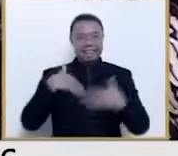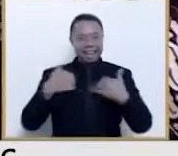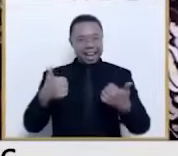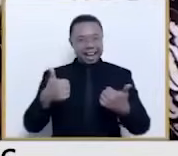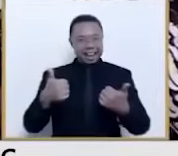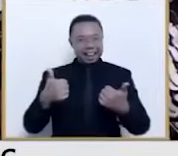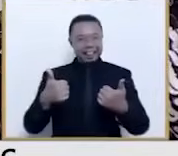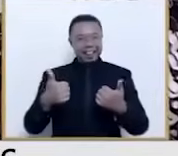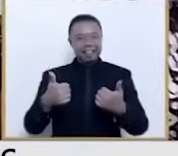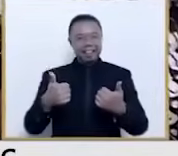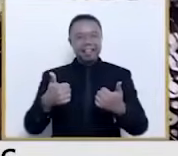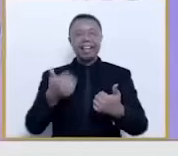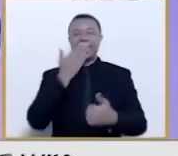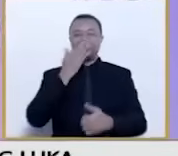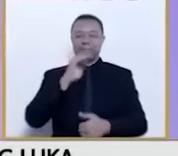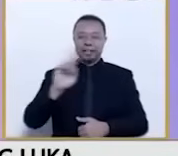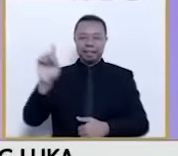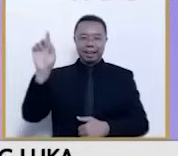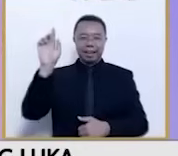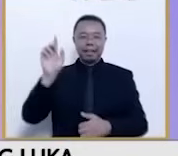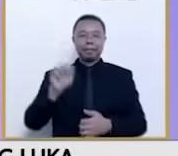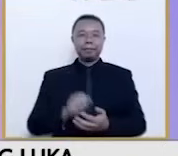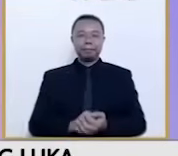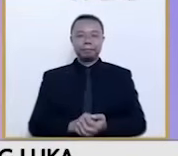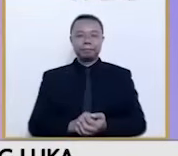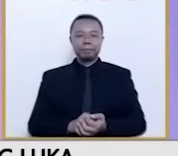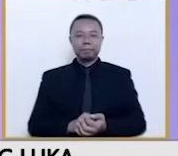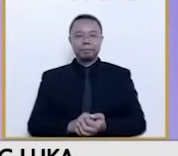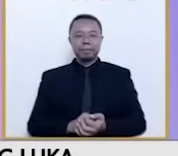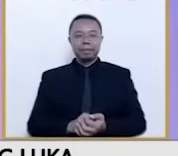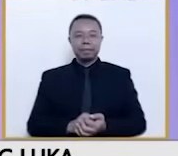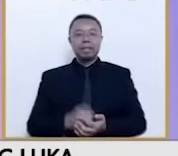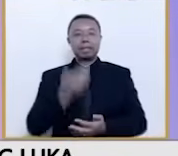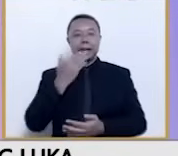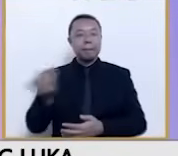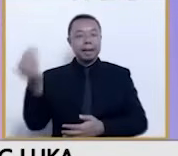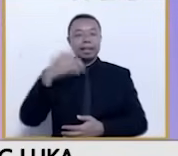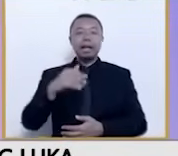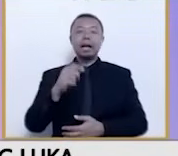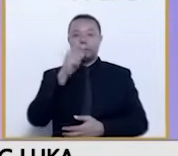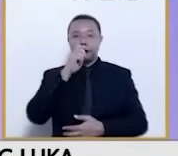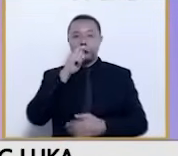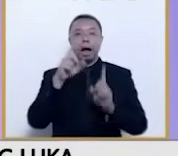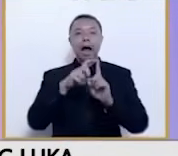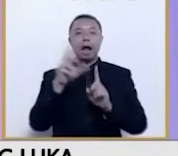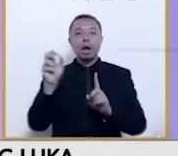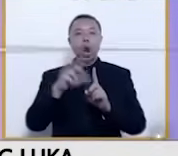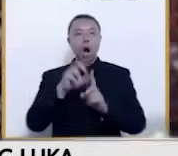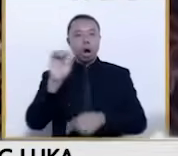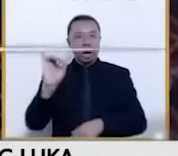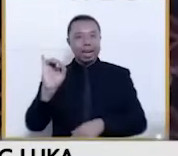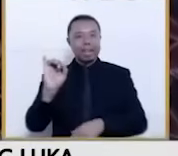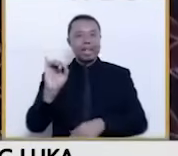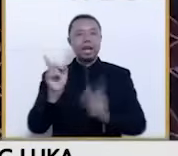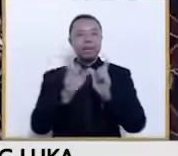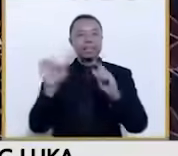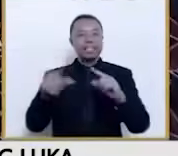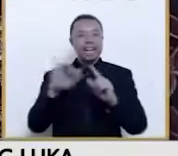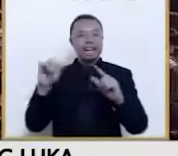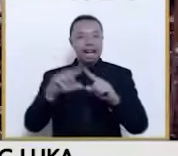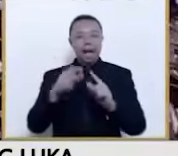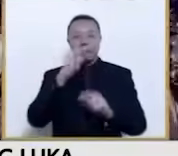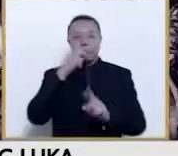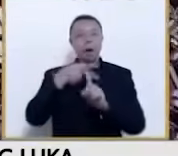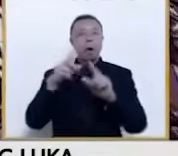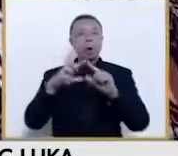Bu? Alhamdulillah. Selamat datang juga kepada Bapak Dodi Wijaya, Bapak